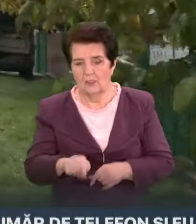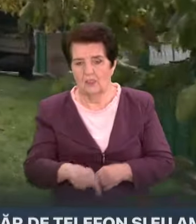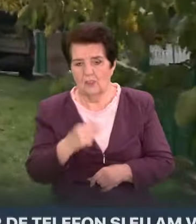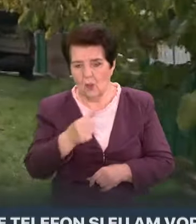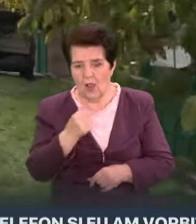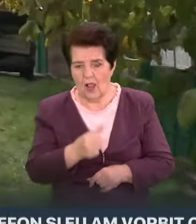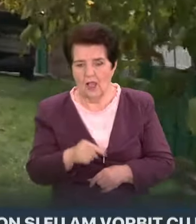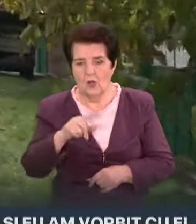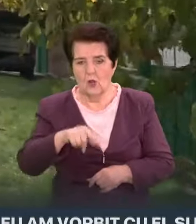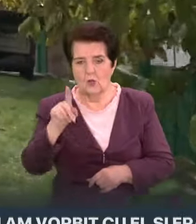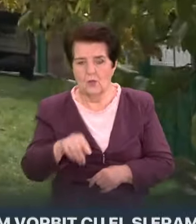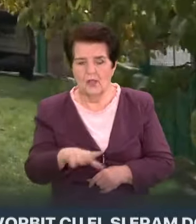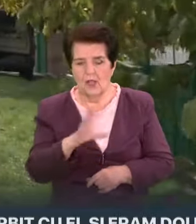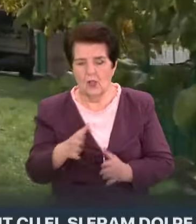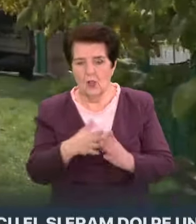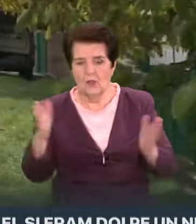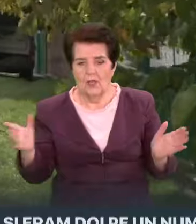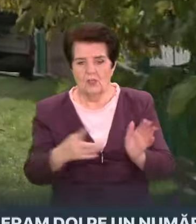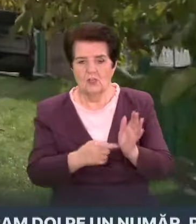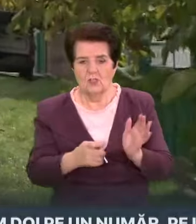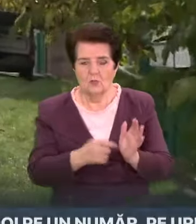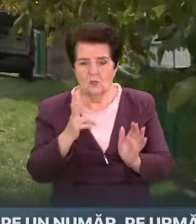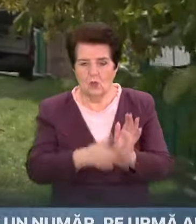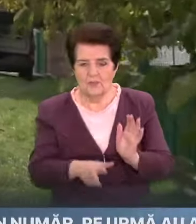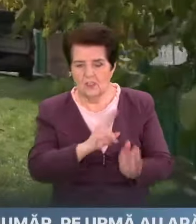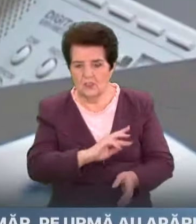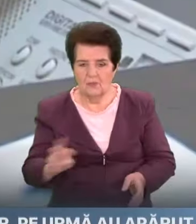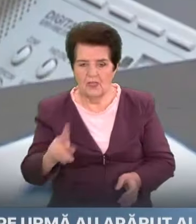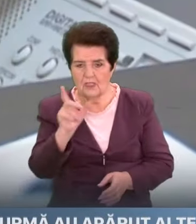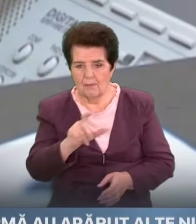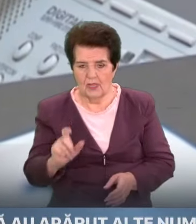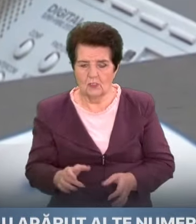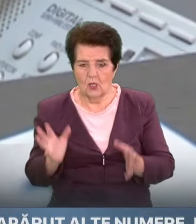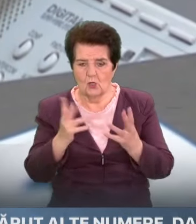abonați la telefonie fixă era de peste 680.000 de persoane.